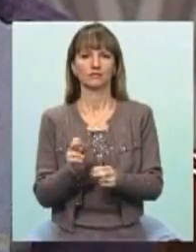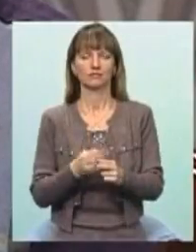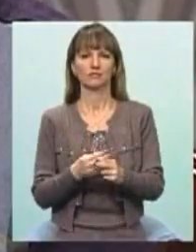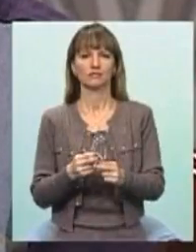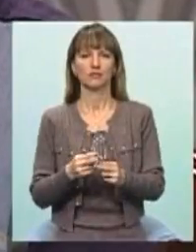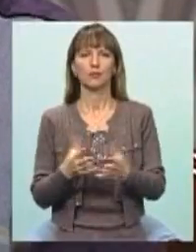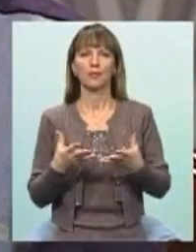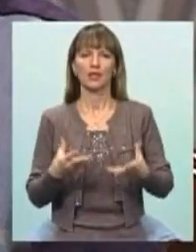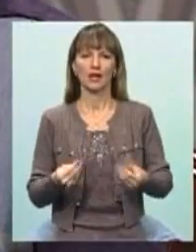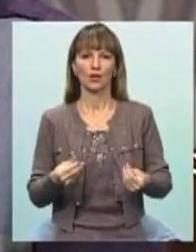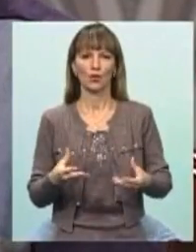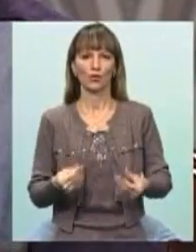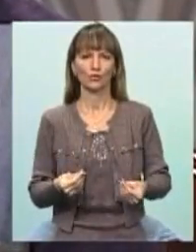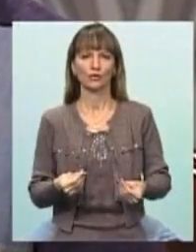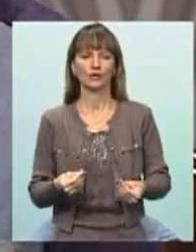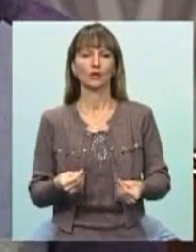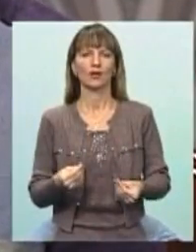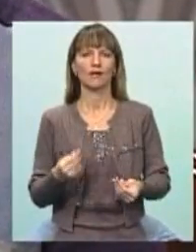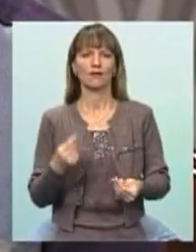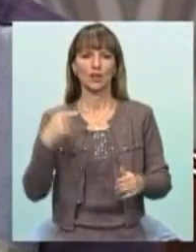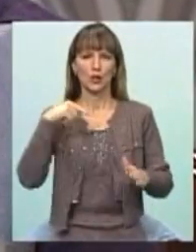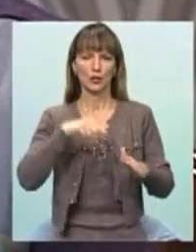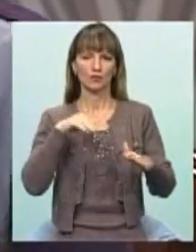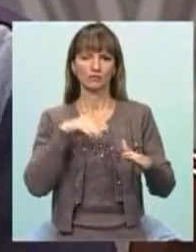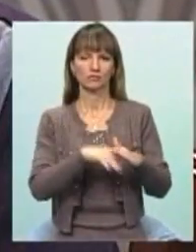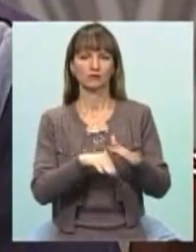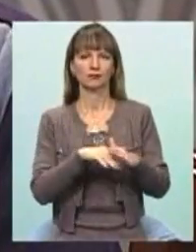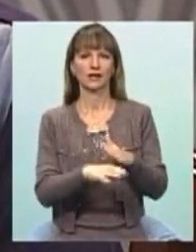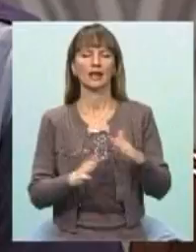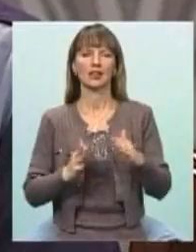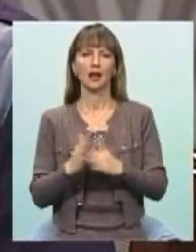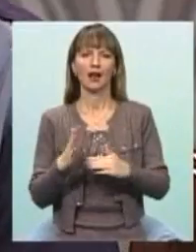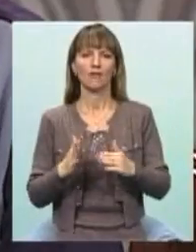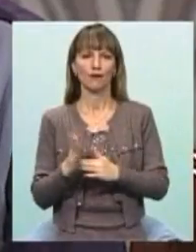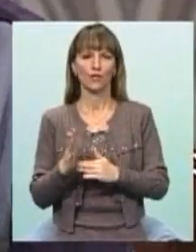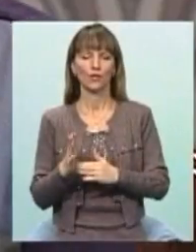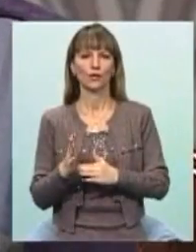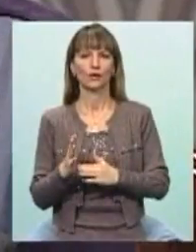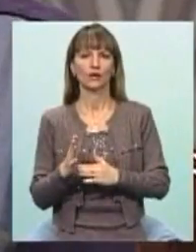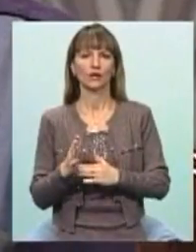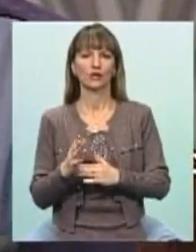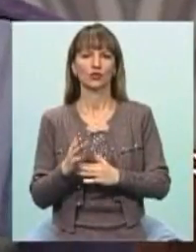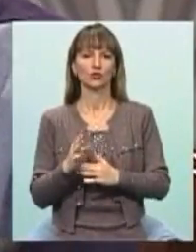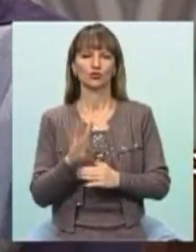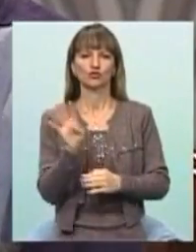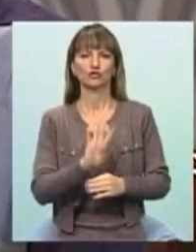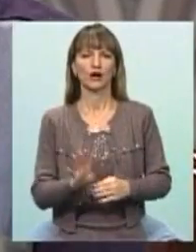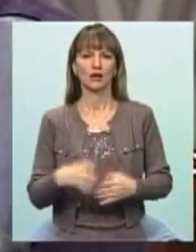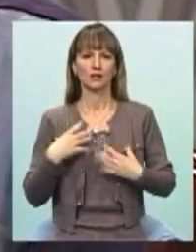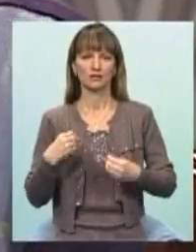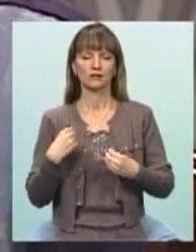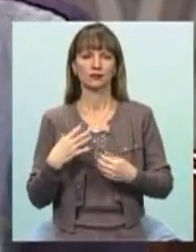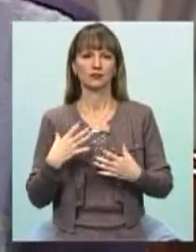набагато м'якою. В неї стали заправляти травою, шерстю